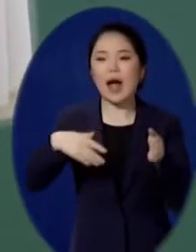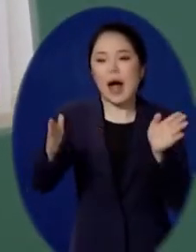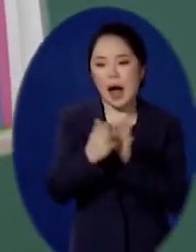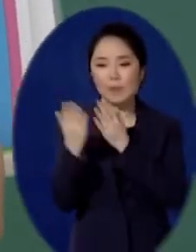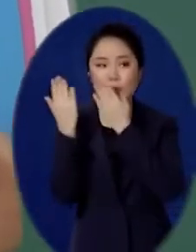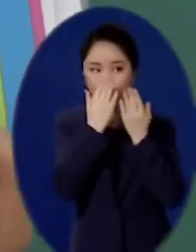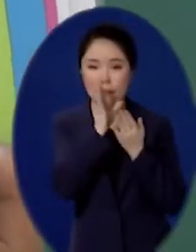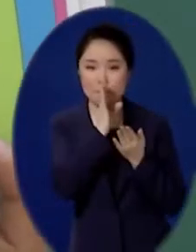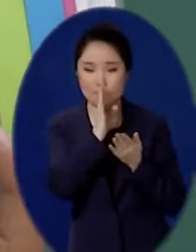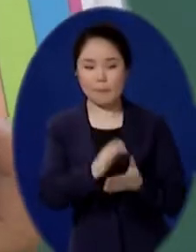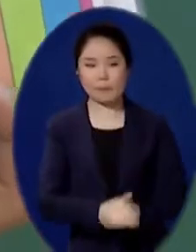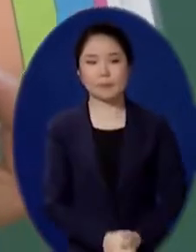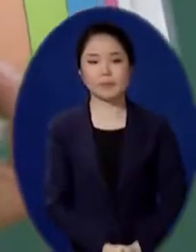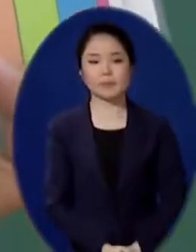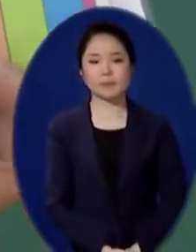уншихыг хичээгээрэй хүүхдүүдээ.